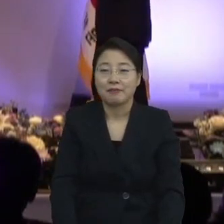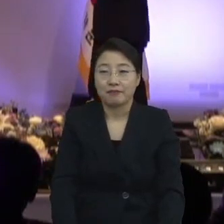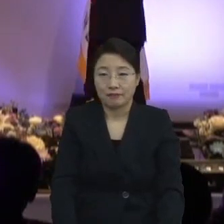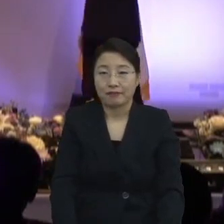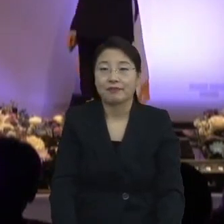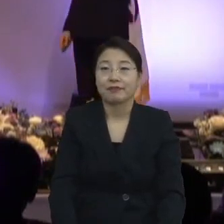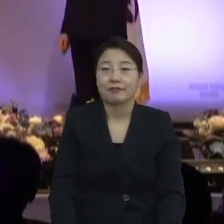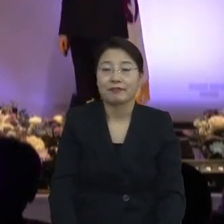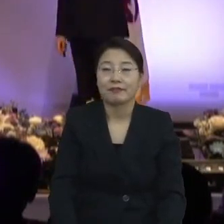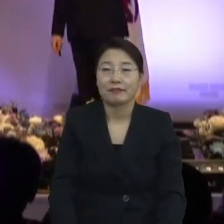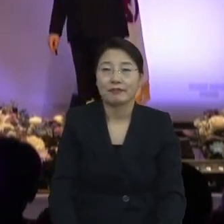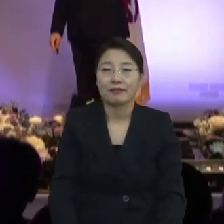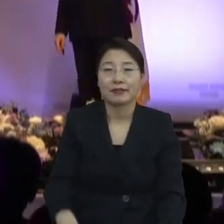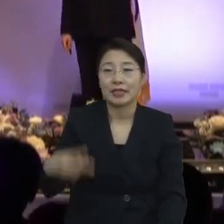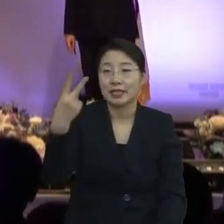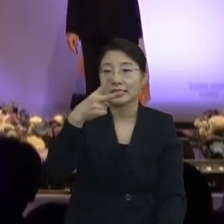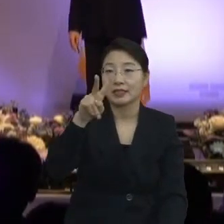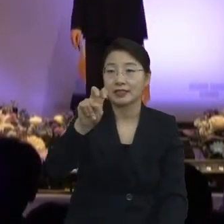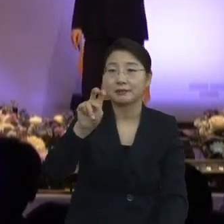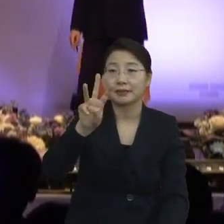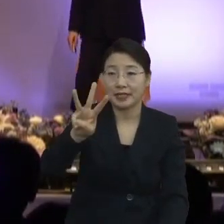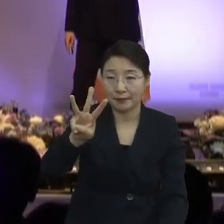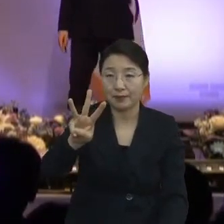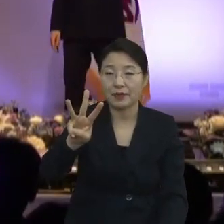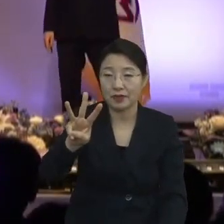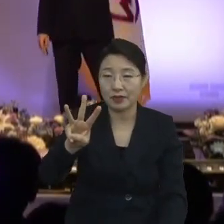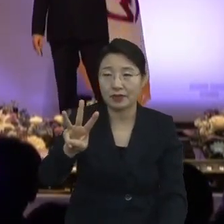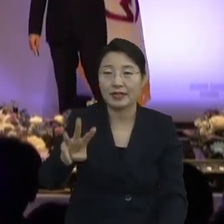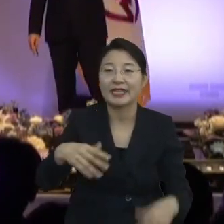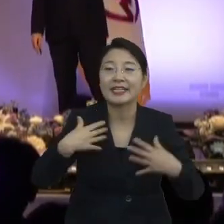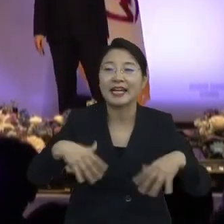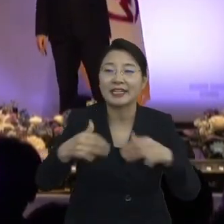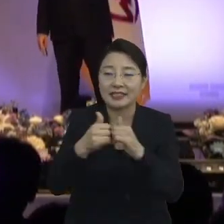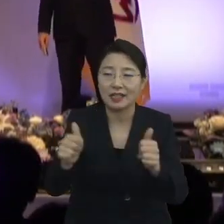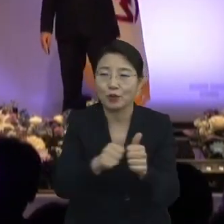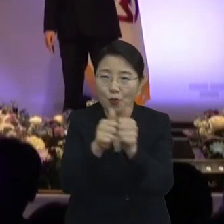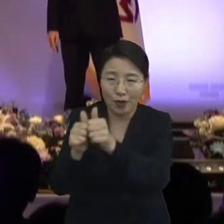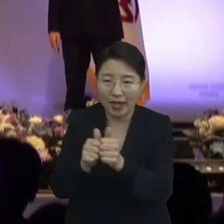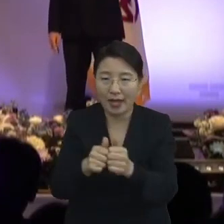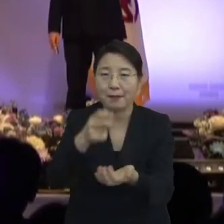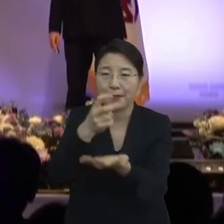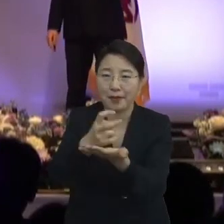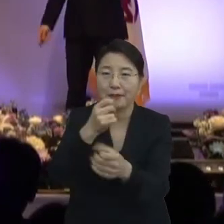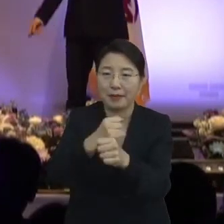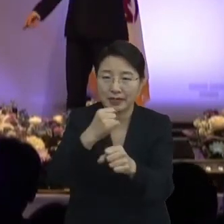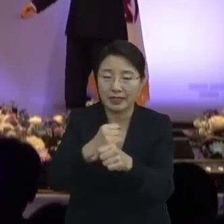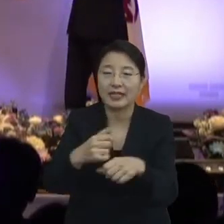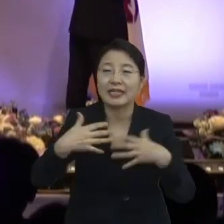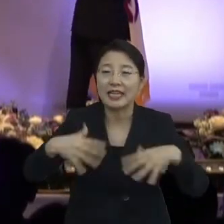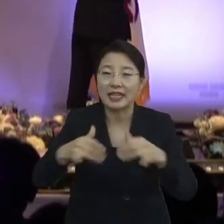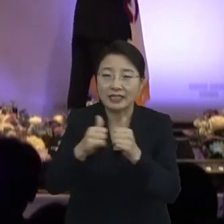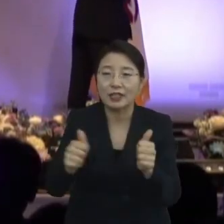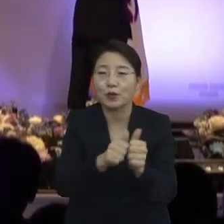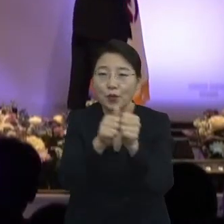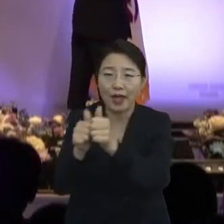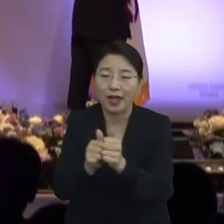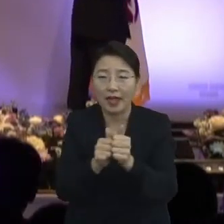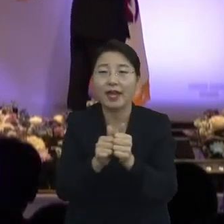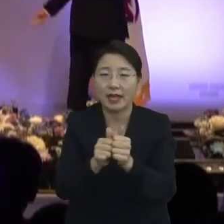그렇게 해서 2023년도에 약자동행 조례를 만들고 약자동행 지수를 만들어서